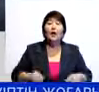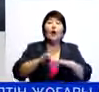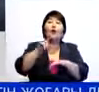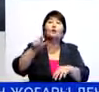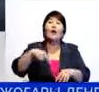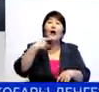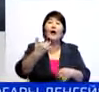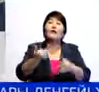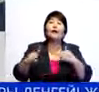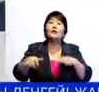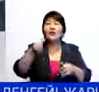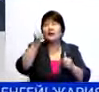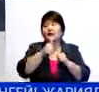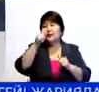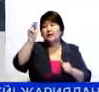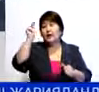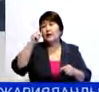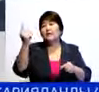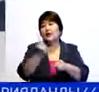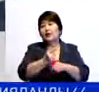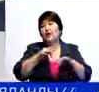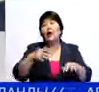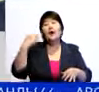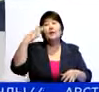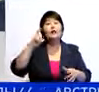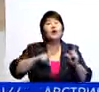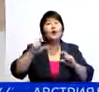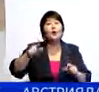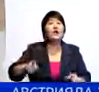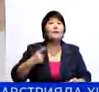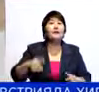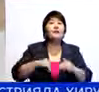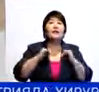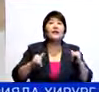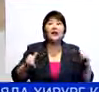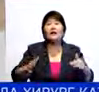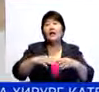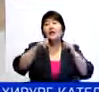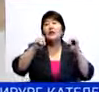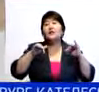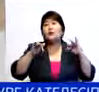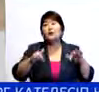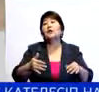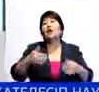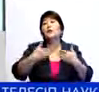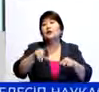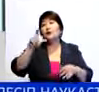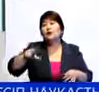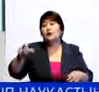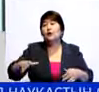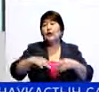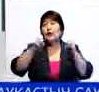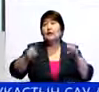Ұйымдастырушылардың айтуынша, аталмыш шара жыл сайын бір мәрте өткізіліп тұрады. Мақсат – студенттердің біліктілігін арттырып, тәжірибеден өткізу. Бітіруші түлектерге